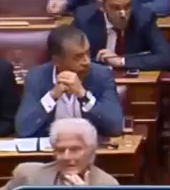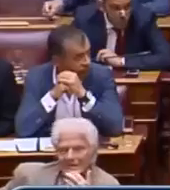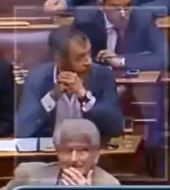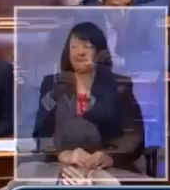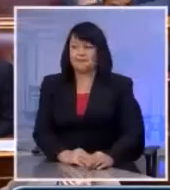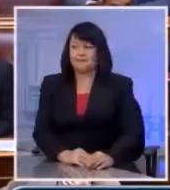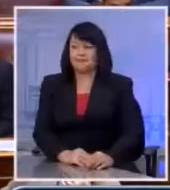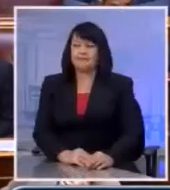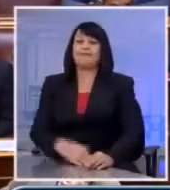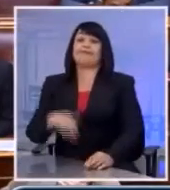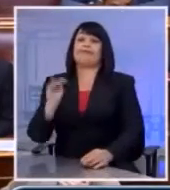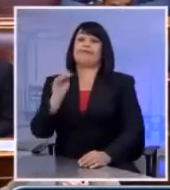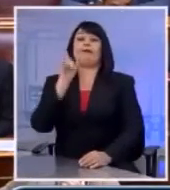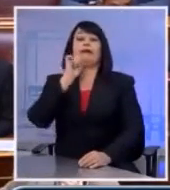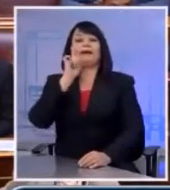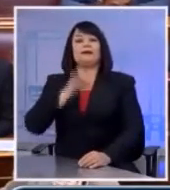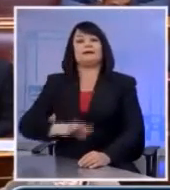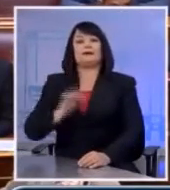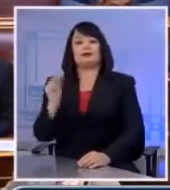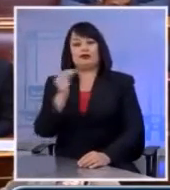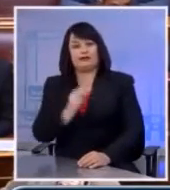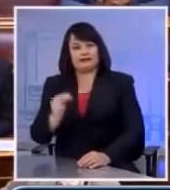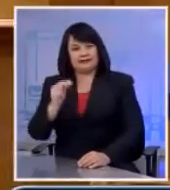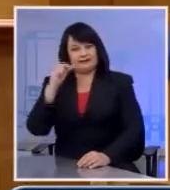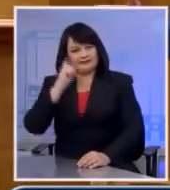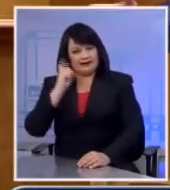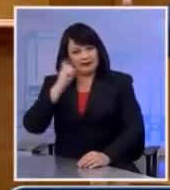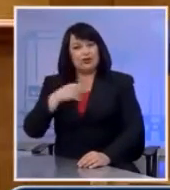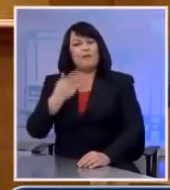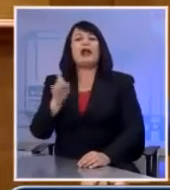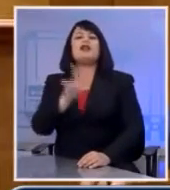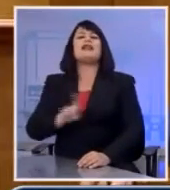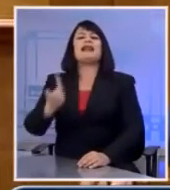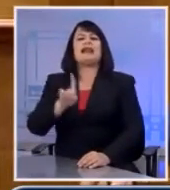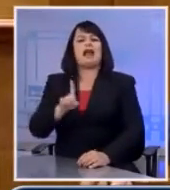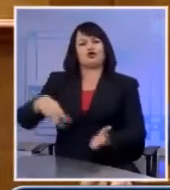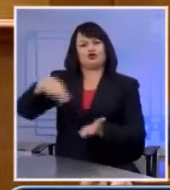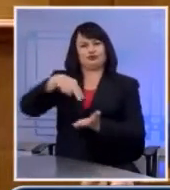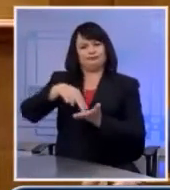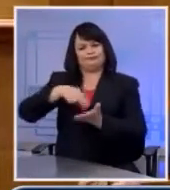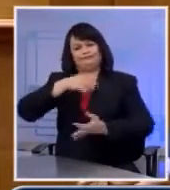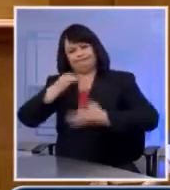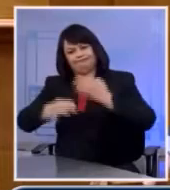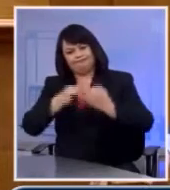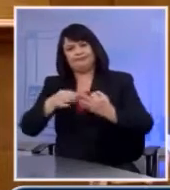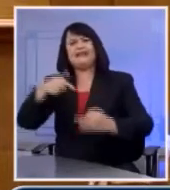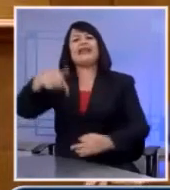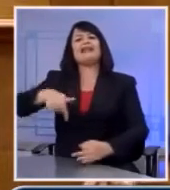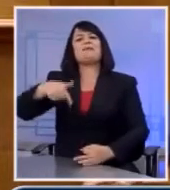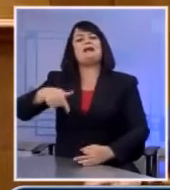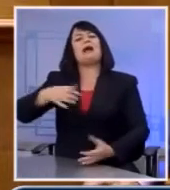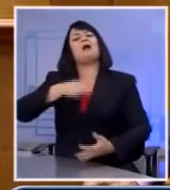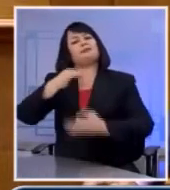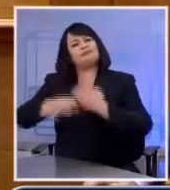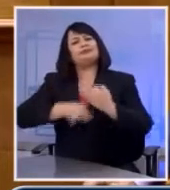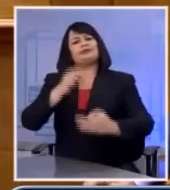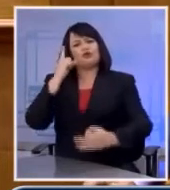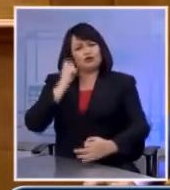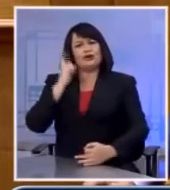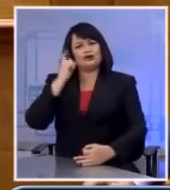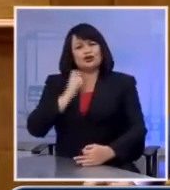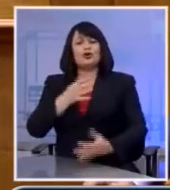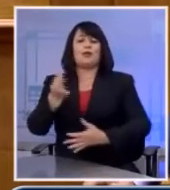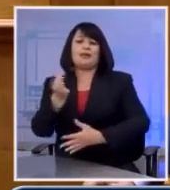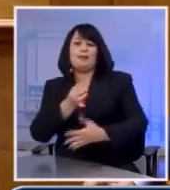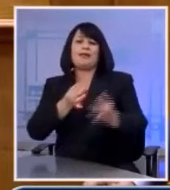Κυρίες και κύριοι βουλευτές, ξέρω, θα βγει μετά και ο κύριος Μητσοτάκης, θα βγει η κυρία Γεννηματά και θα μας